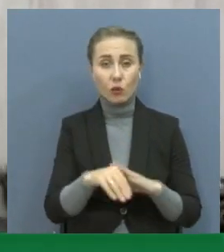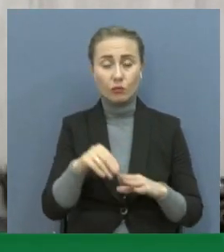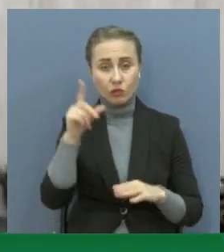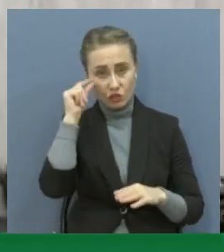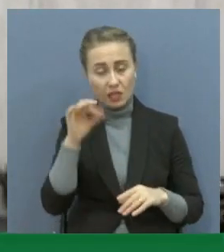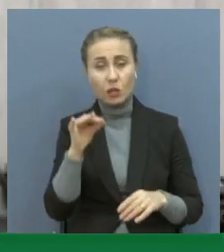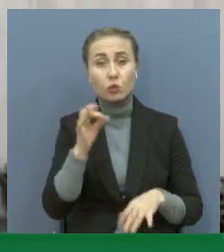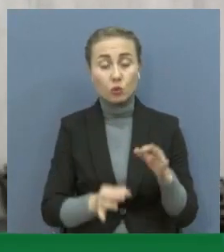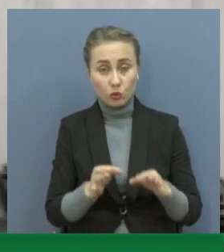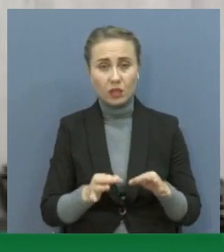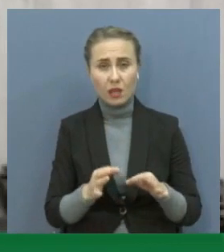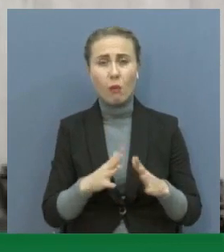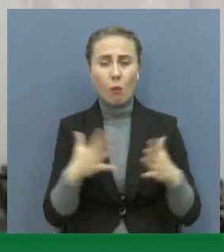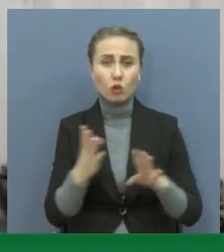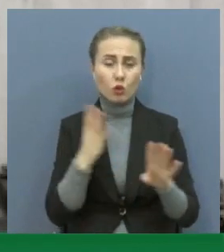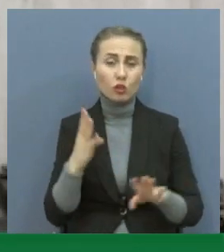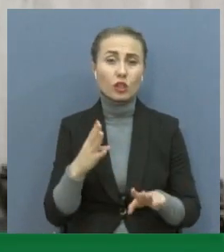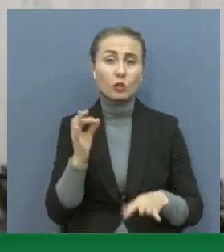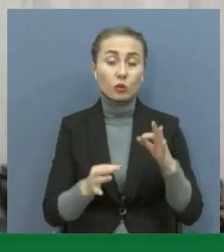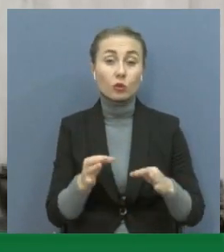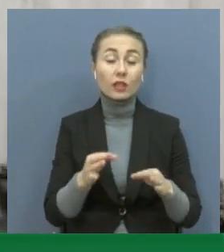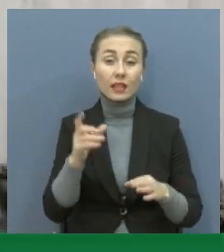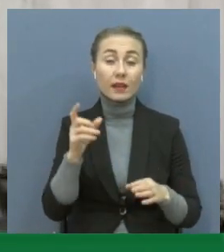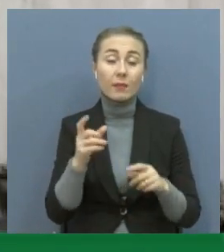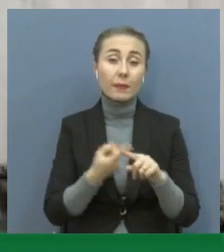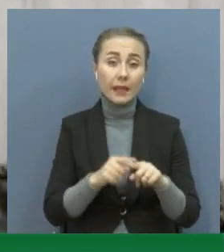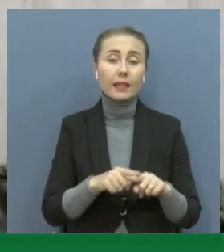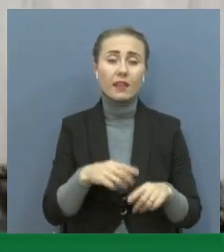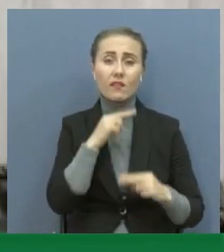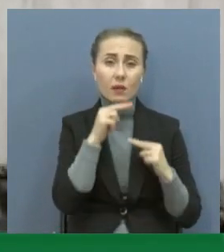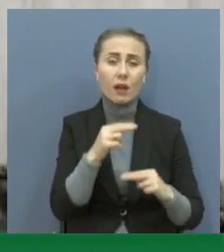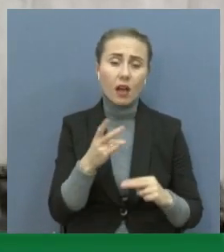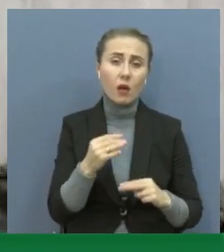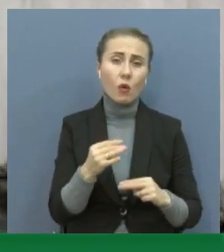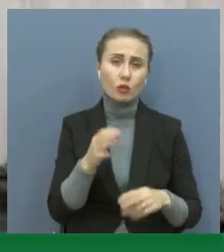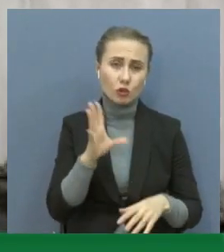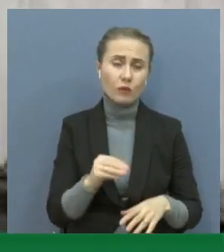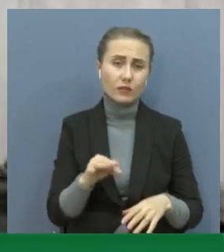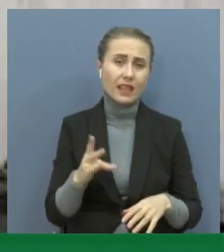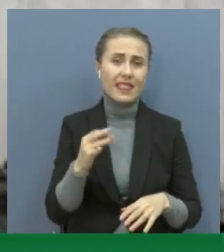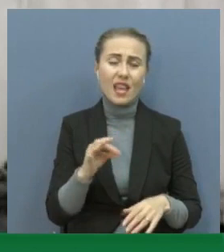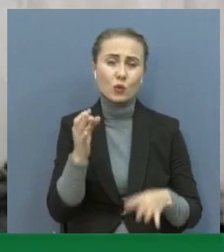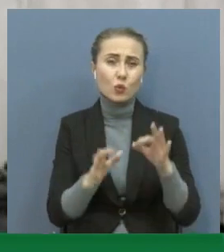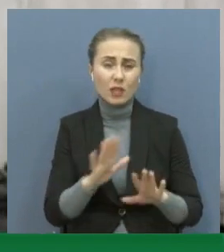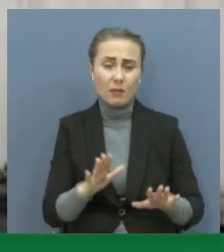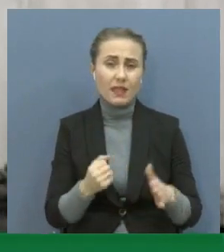в большую очередь суды, значит, уделяют внимание об урегулировании вопроса в несудебном порядке.